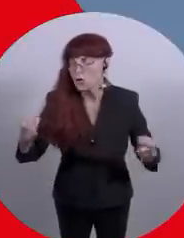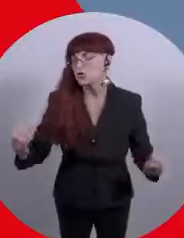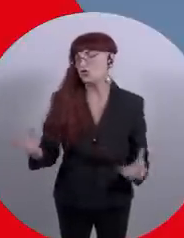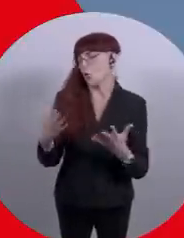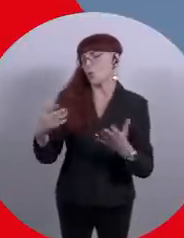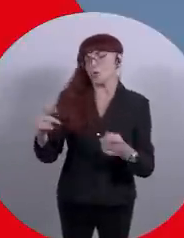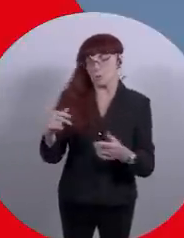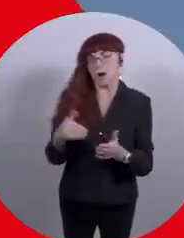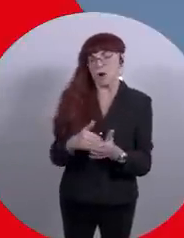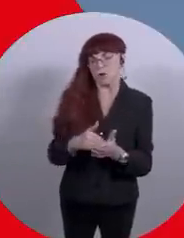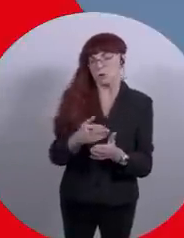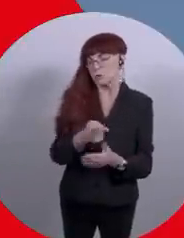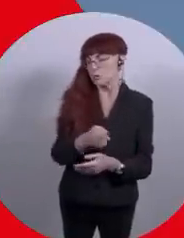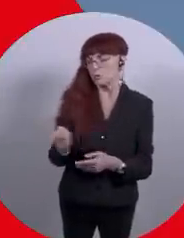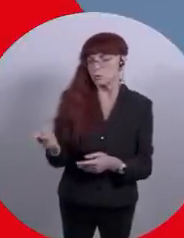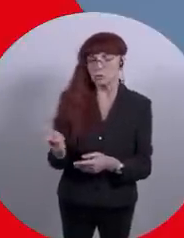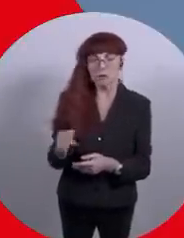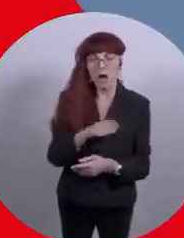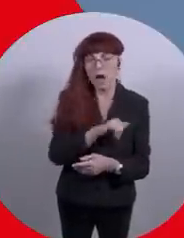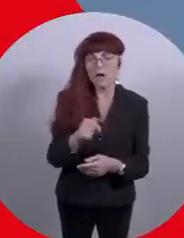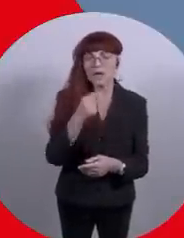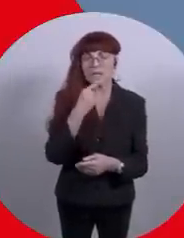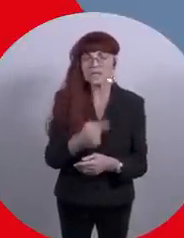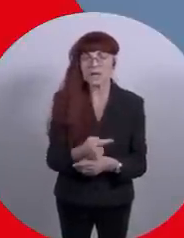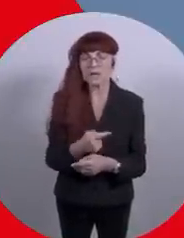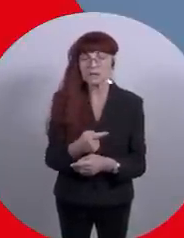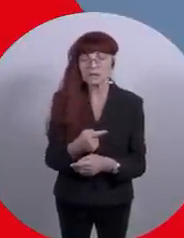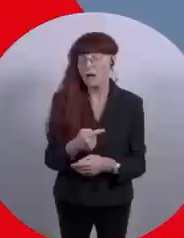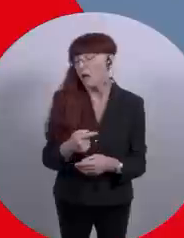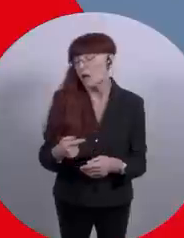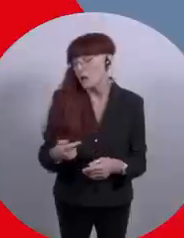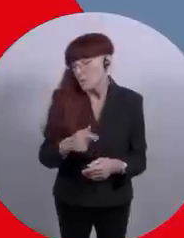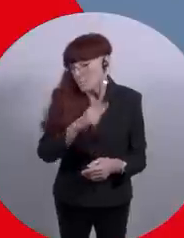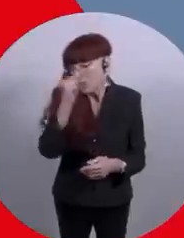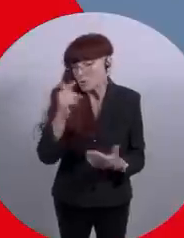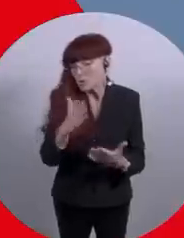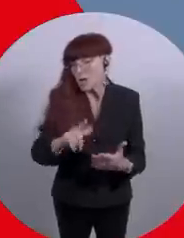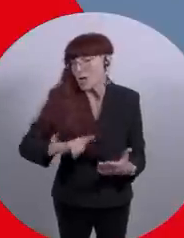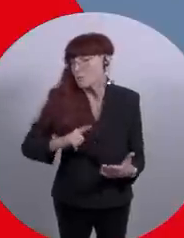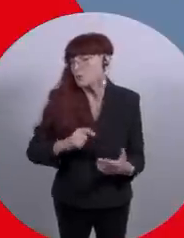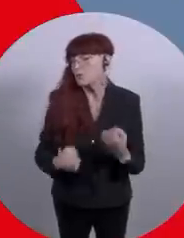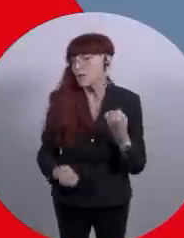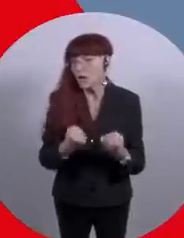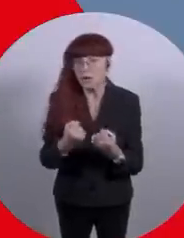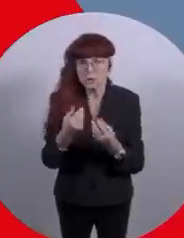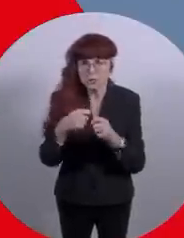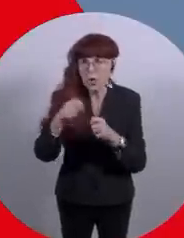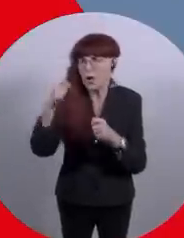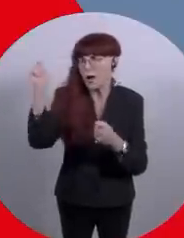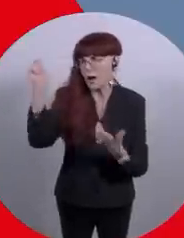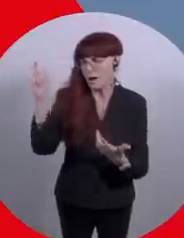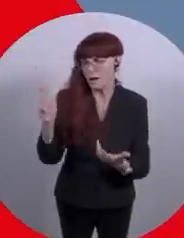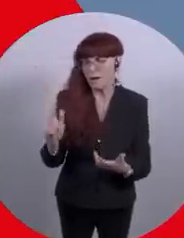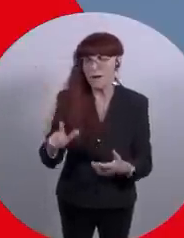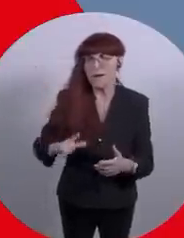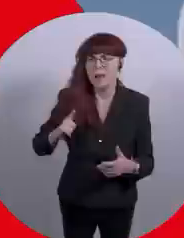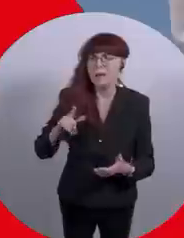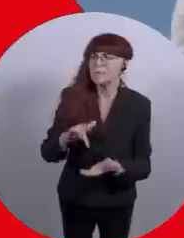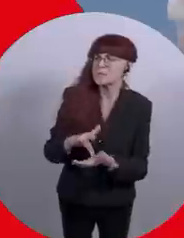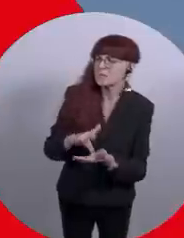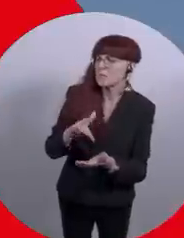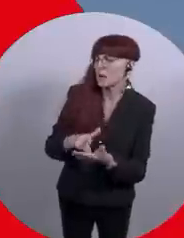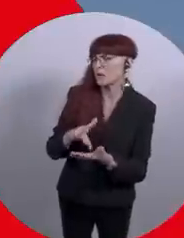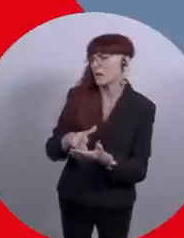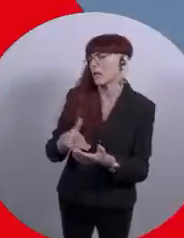wie geht es den Leuten überteuerungen in allen Bereichen bei den Lebensmitteln beim Wohnen die Mieten